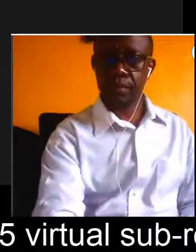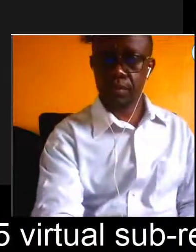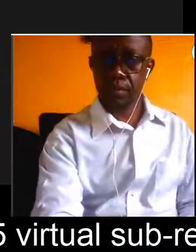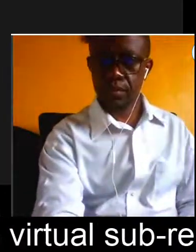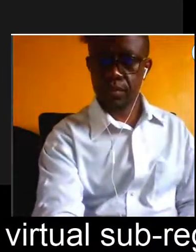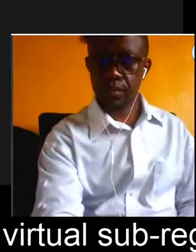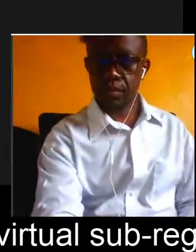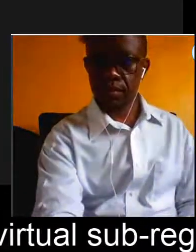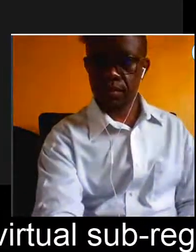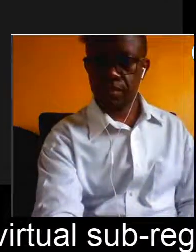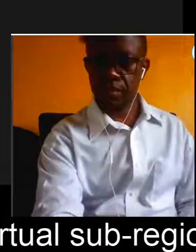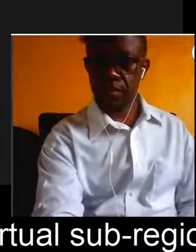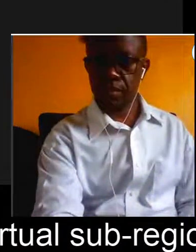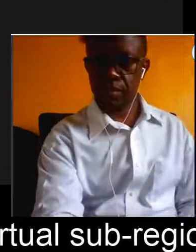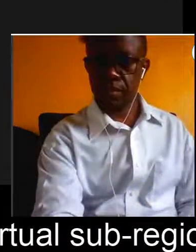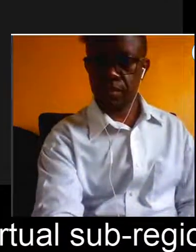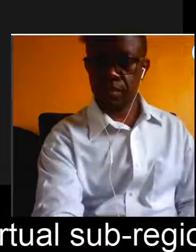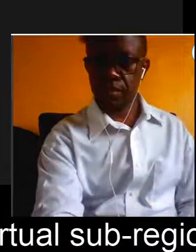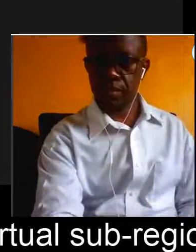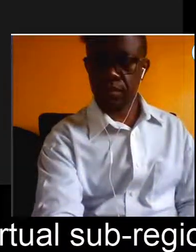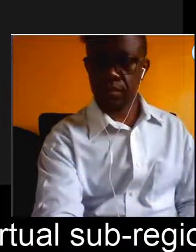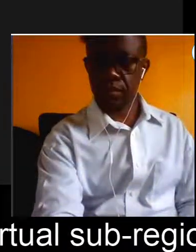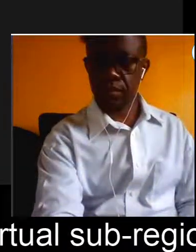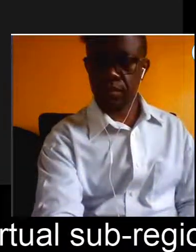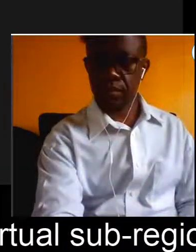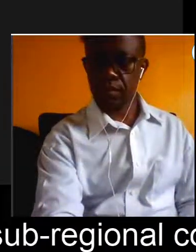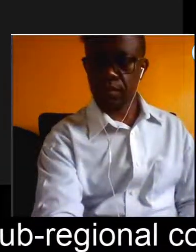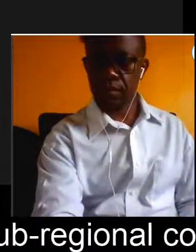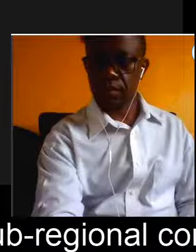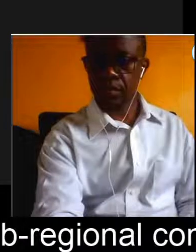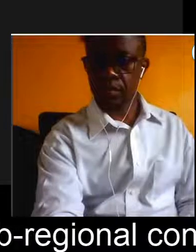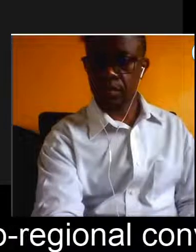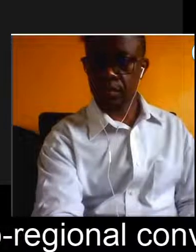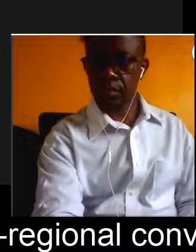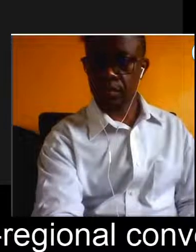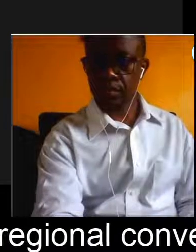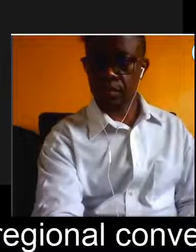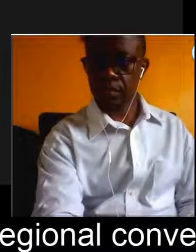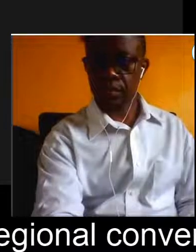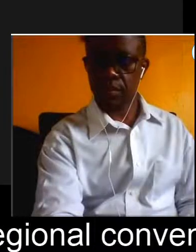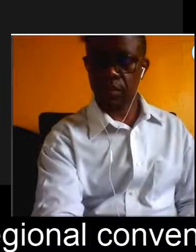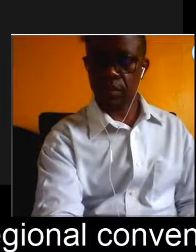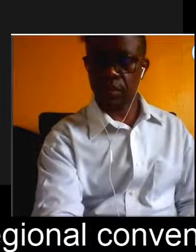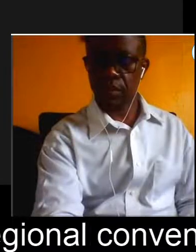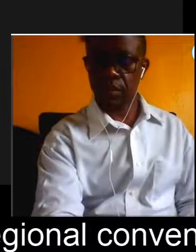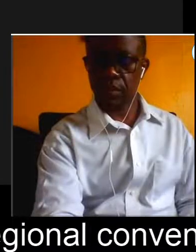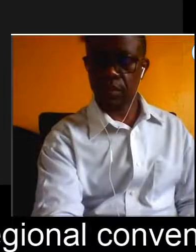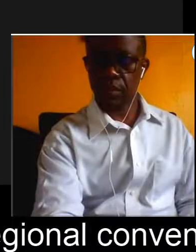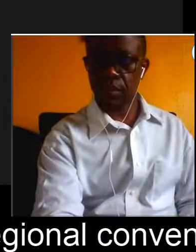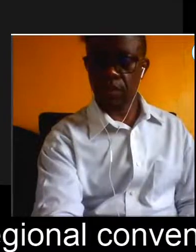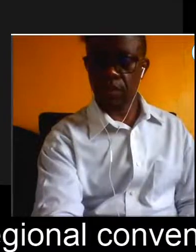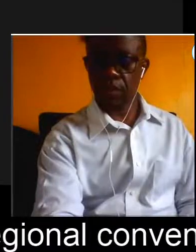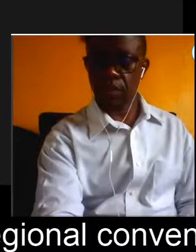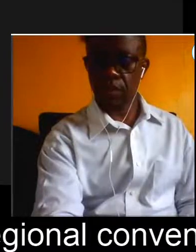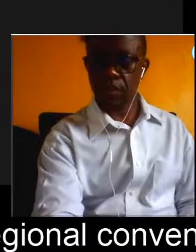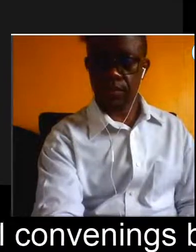que les enfants s'occupent beaucoup plus de drogue. Et même dans les rues, on voit des enfants qui portent des petites.